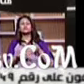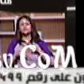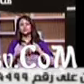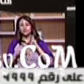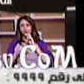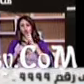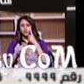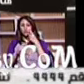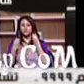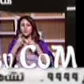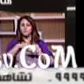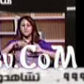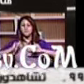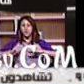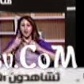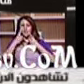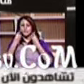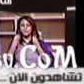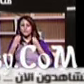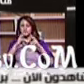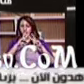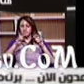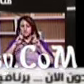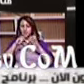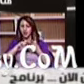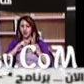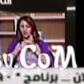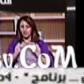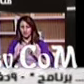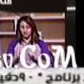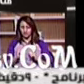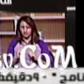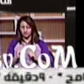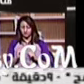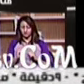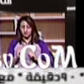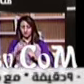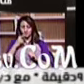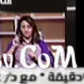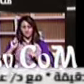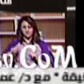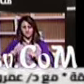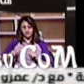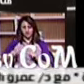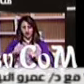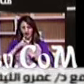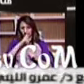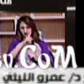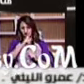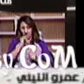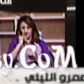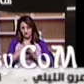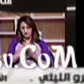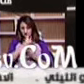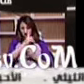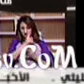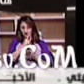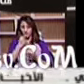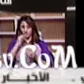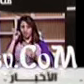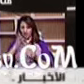لغايه اما نشوف القض هيعمل ايه من جواه قرار نيابه النقض غير ملزم كما تعلم لمحكمه النقض مظبوط ايوه ايوه قرار غير